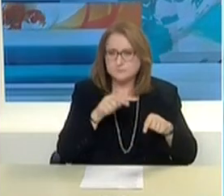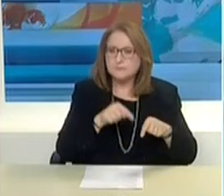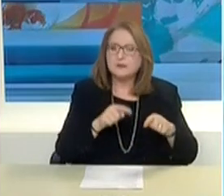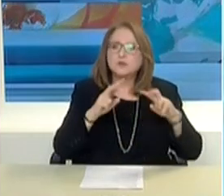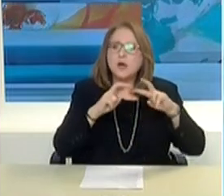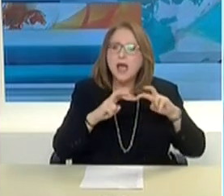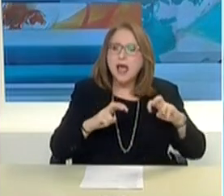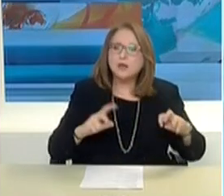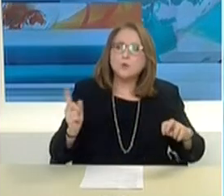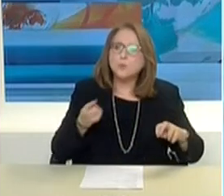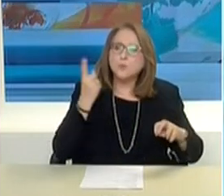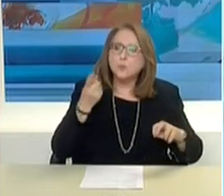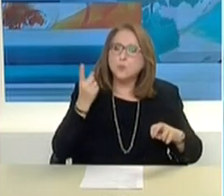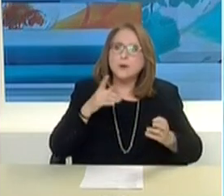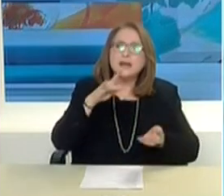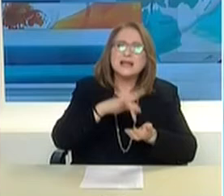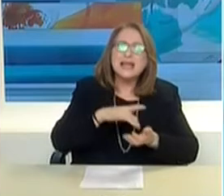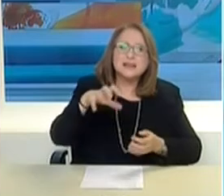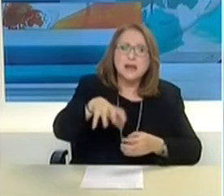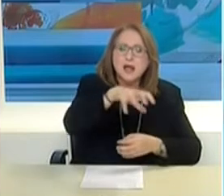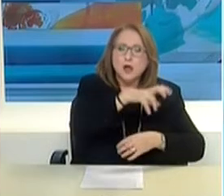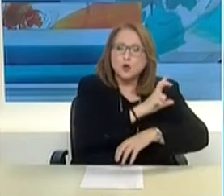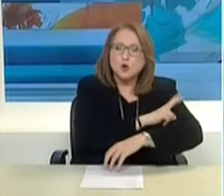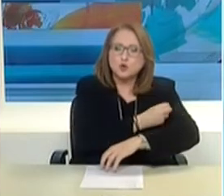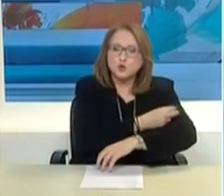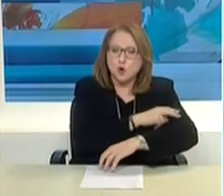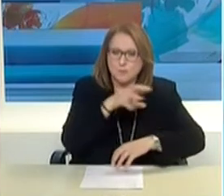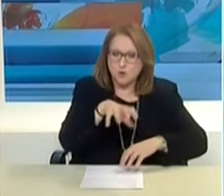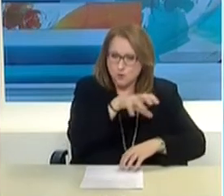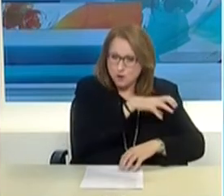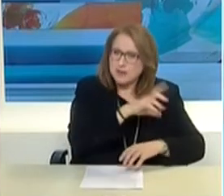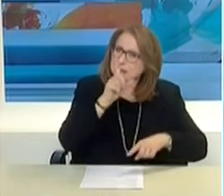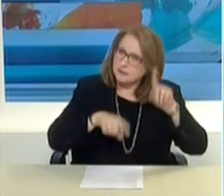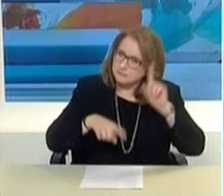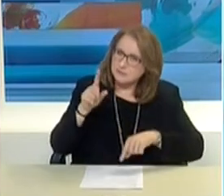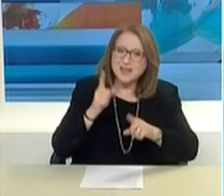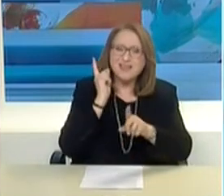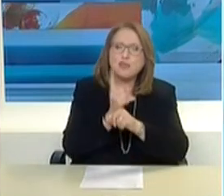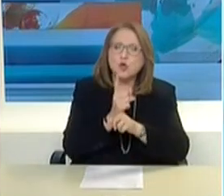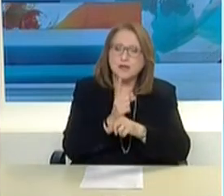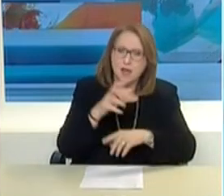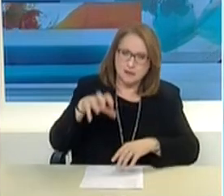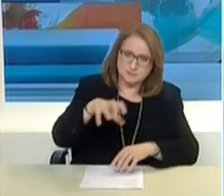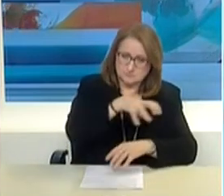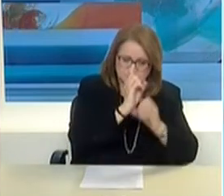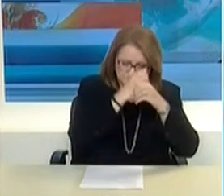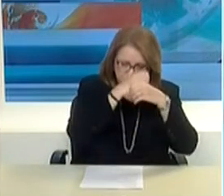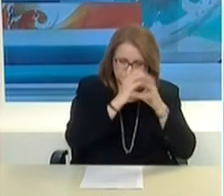έλεγχοι που γίνονται στα εθνικά κέντρα αναφοράς και έχετε ακούσει ότι κάποιοι από τους ελέγχους γίνονται και σε ιδιωτικά εργαστηριακά κέντρα.